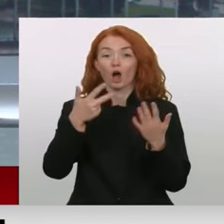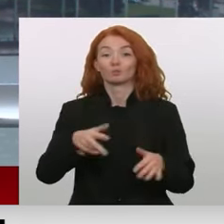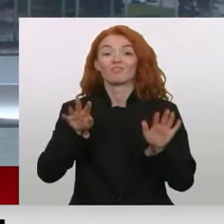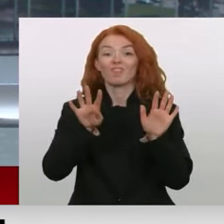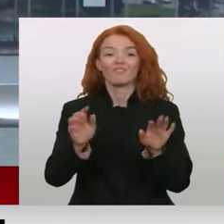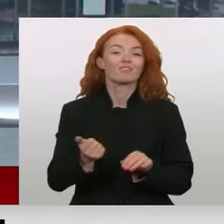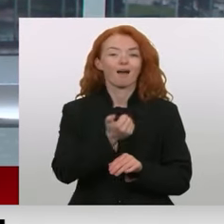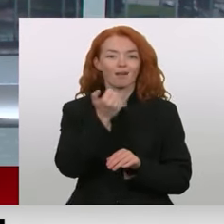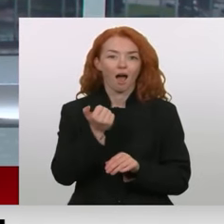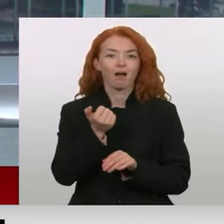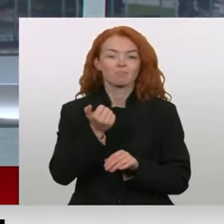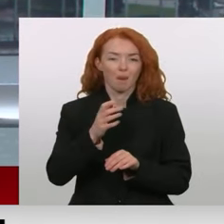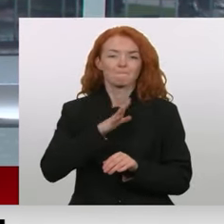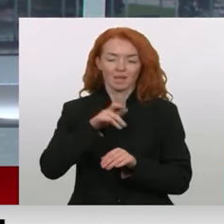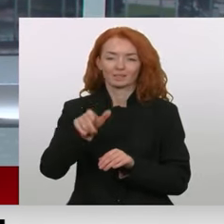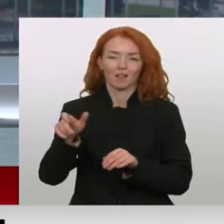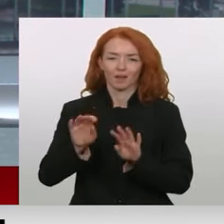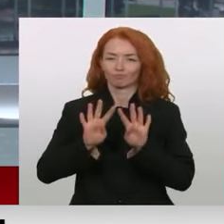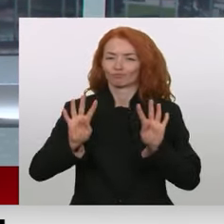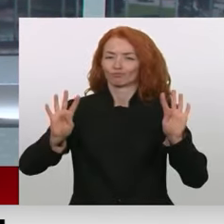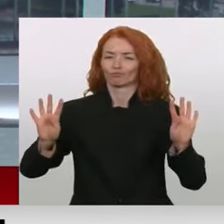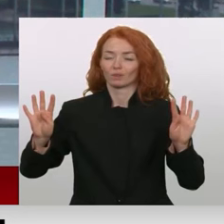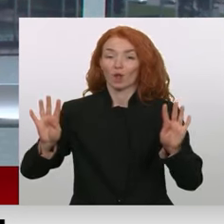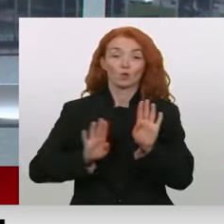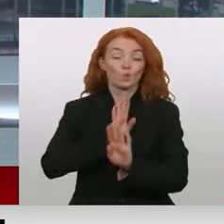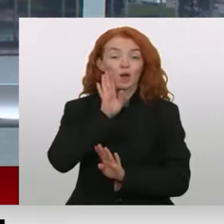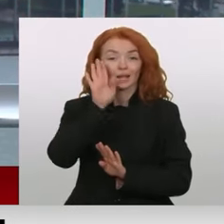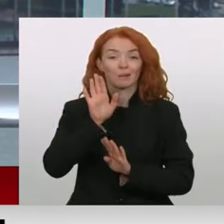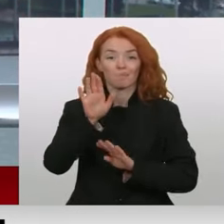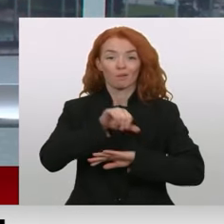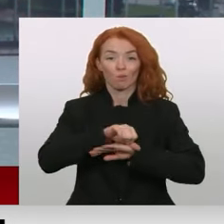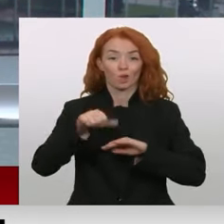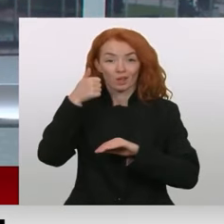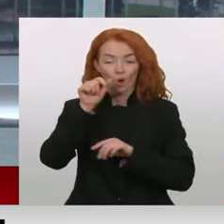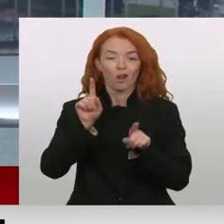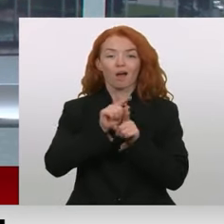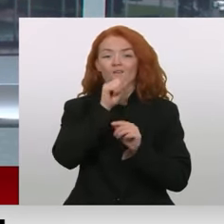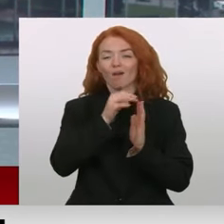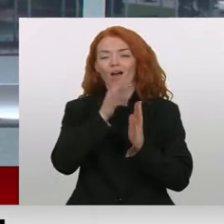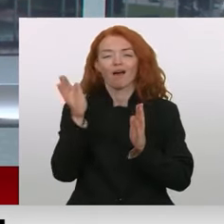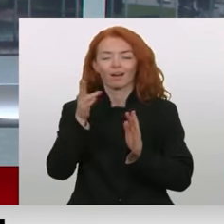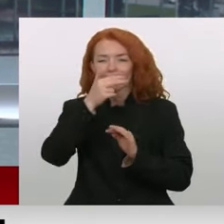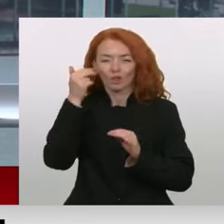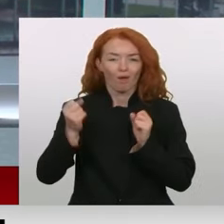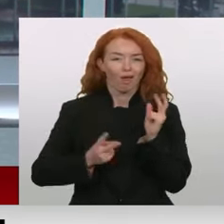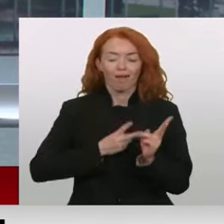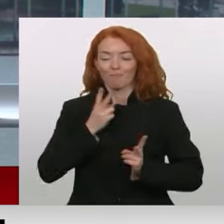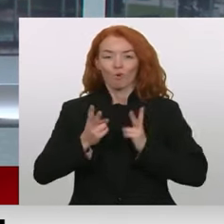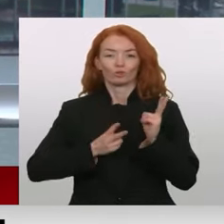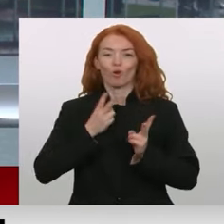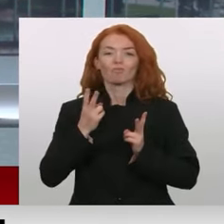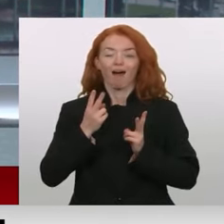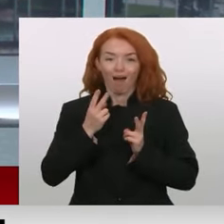1989. Gadā vijās cilvēku ķēde. Gan no rīta Igaunijas pierobežā, gan vēlāk Lietuvā emocionālos mirkļus tvēra